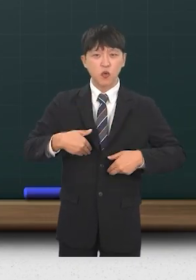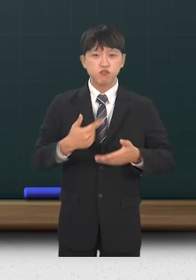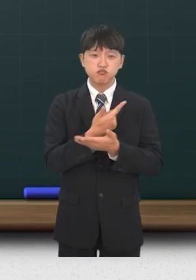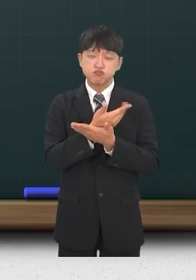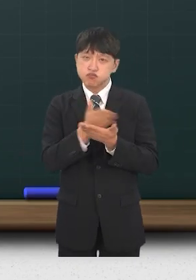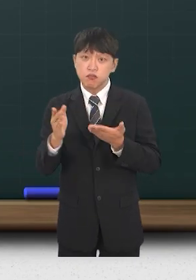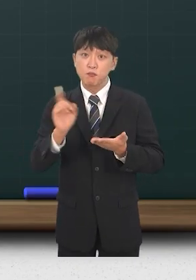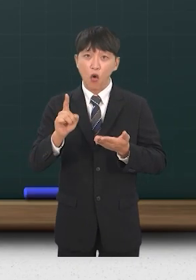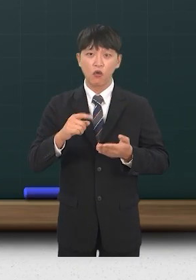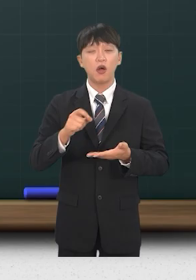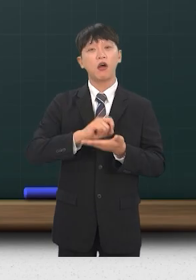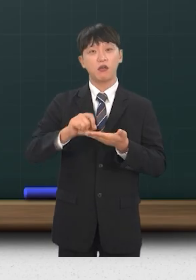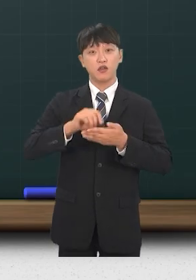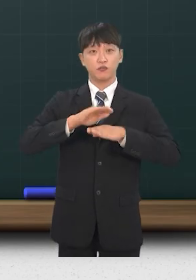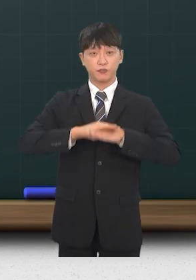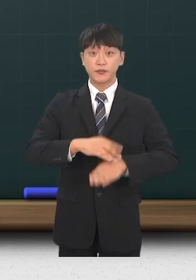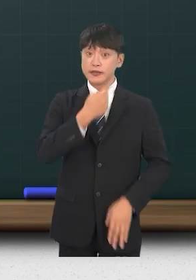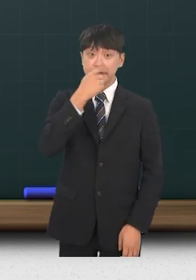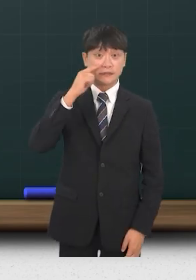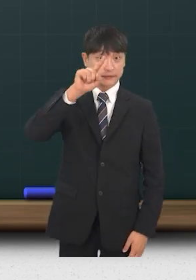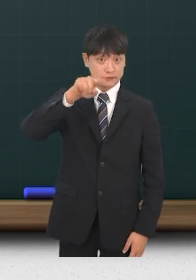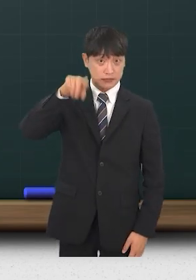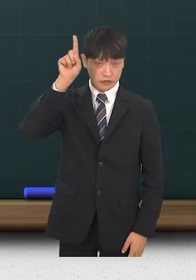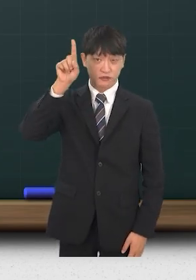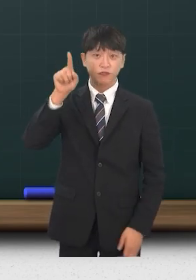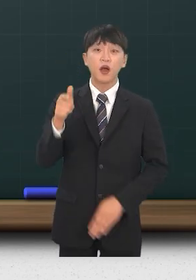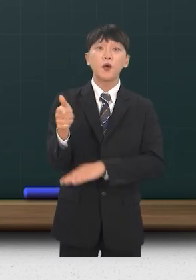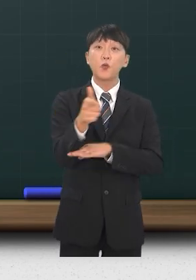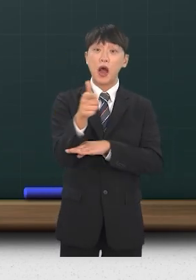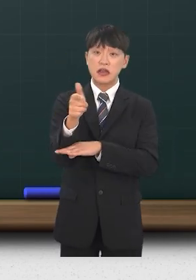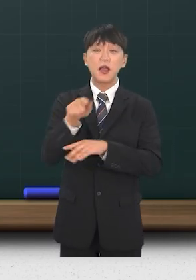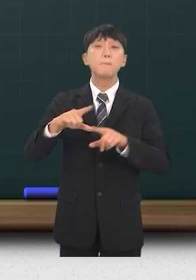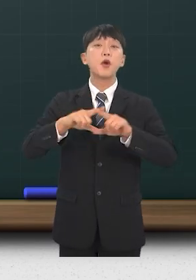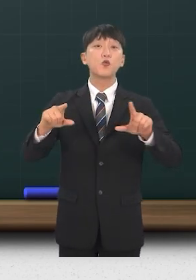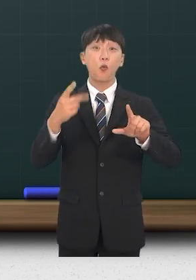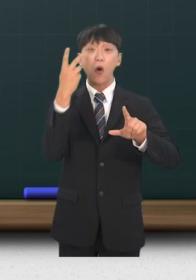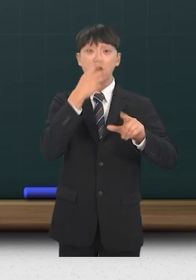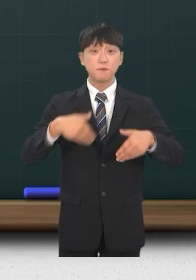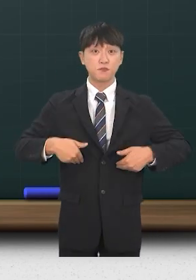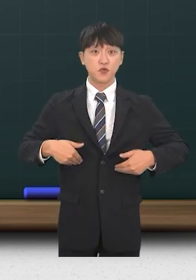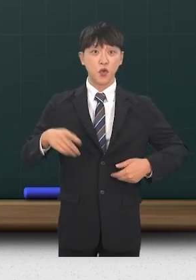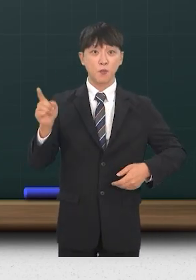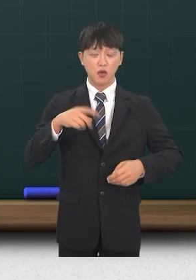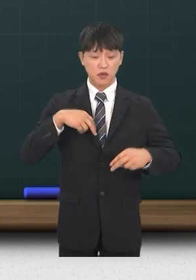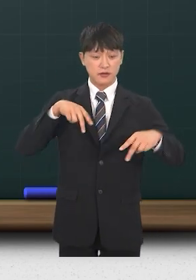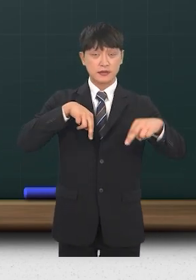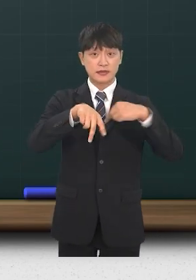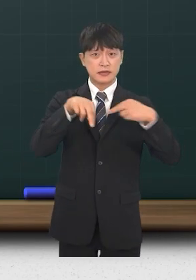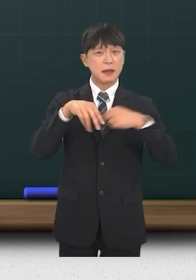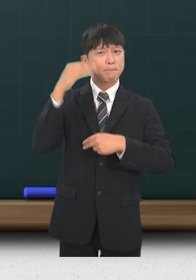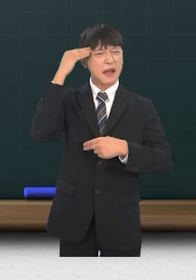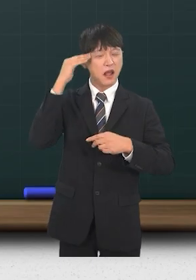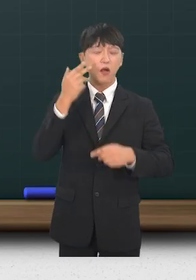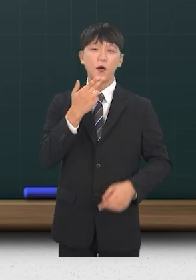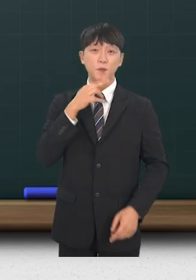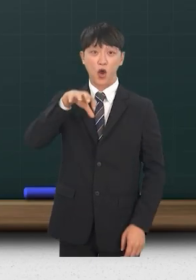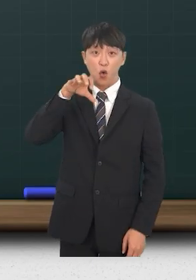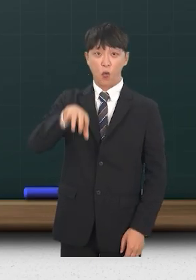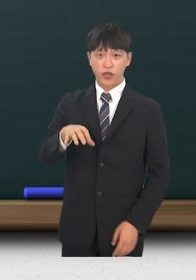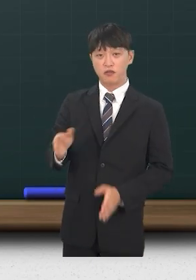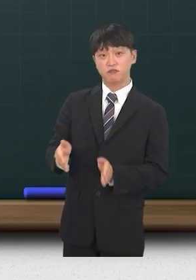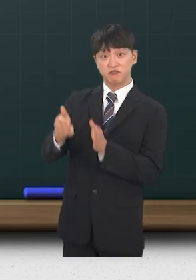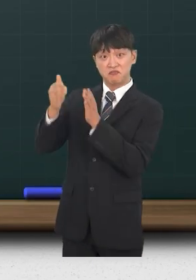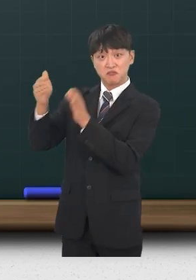곳이 있는지 확인해두기, 대피 장소 및 대피 경로 확인해두기, 외부 대피 시 사용할 손수건, 가져갈 중요